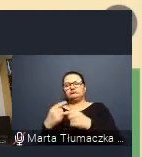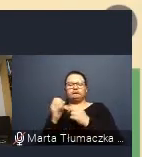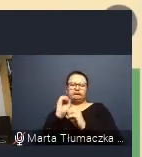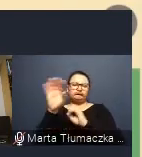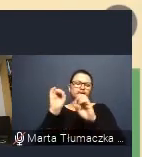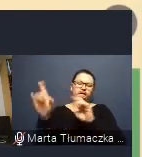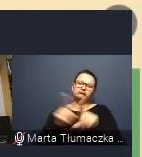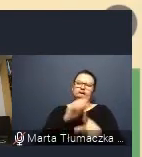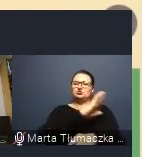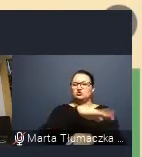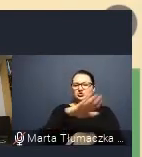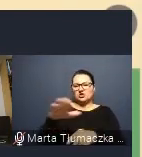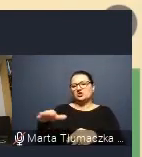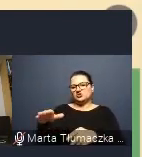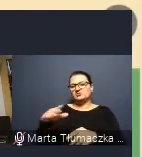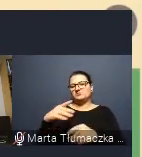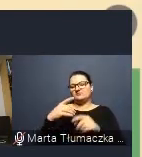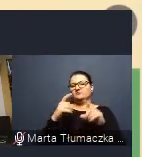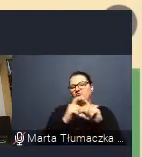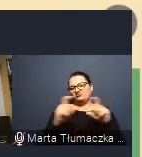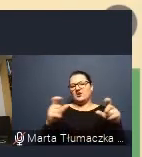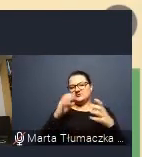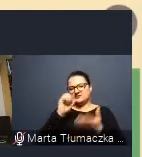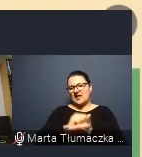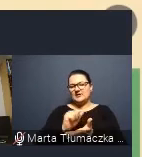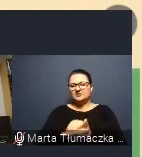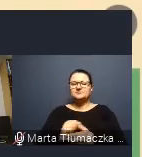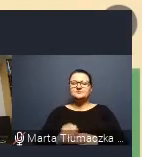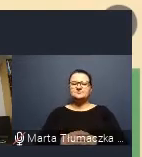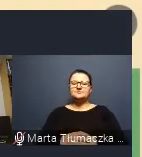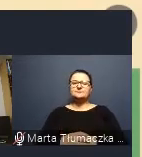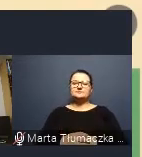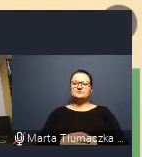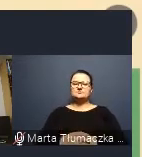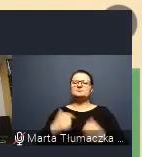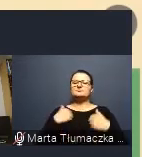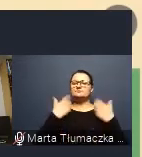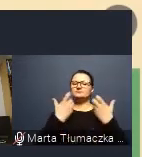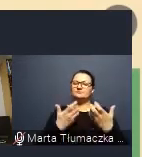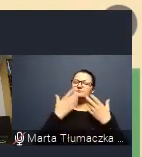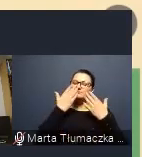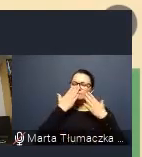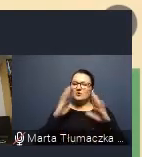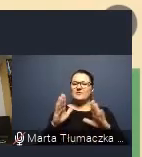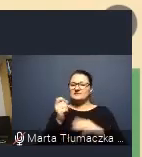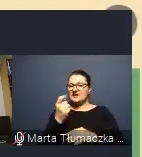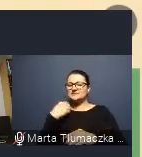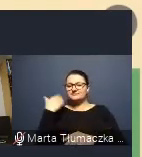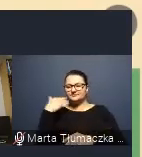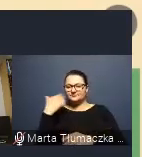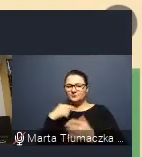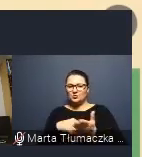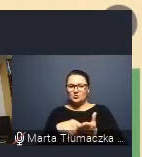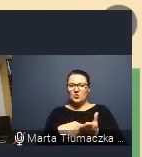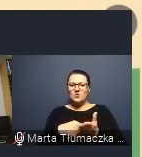jak i dzieciakom podczas zdalnego nauczania. Chciałam pokazać też tutaj, bo za chwileczkę będę o tym mówić, jaki